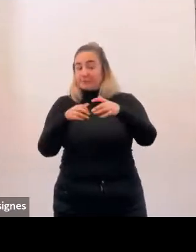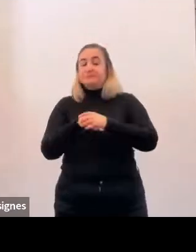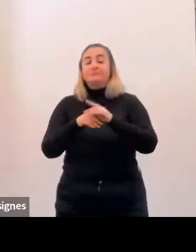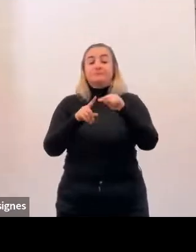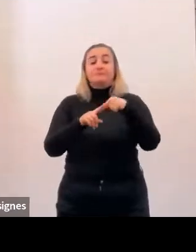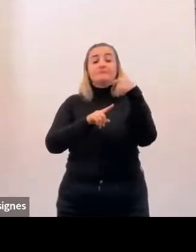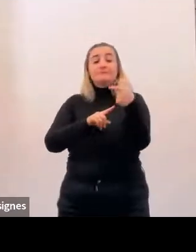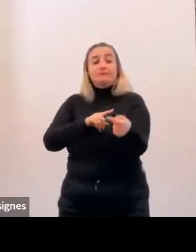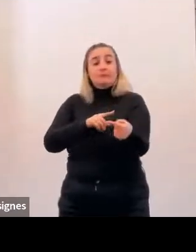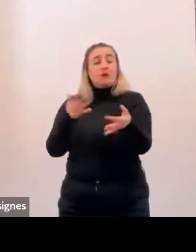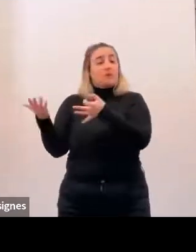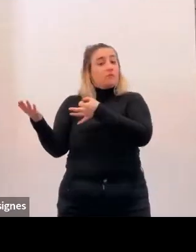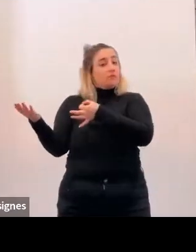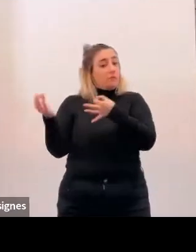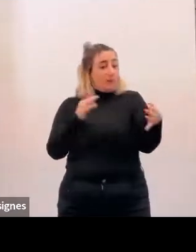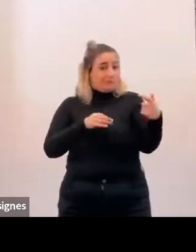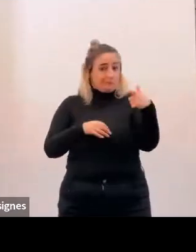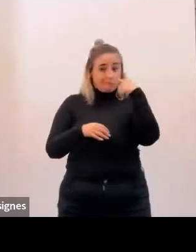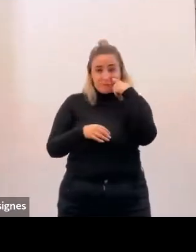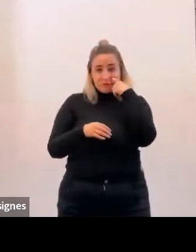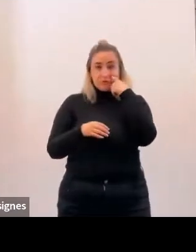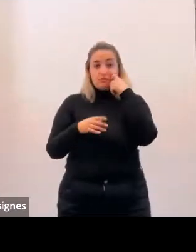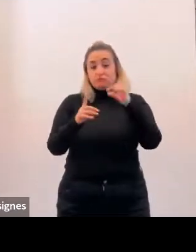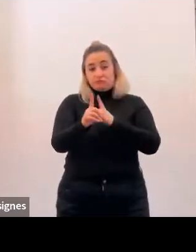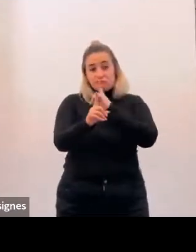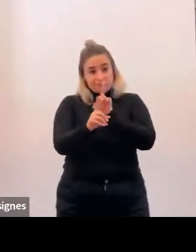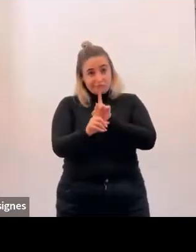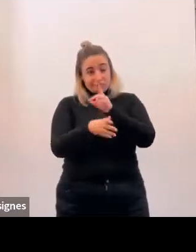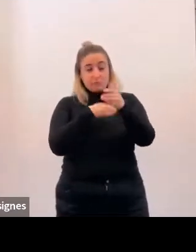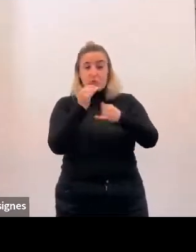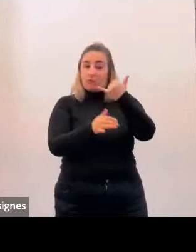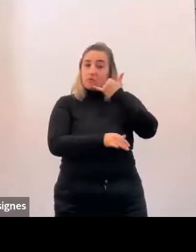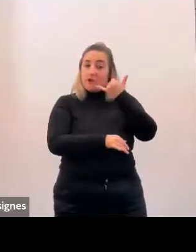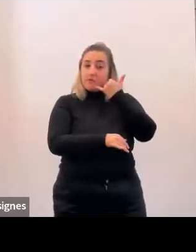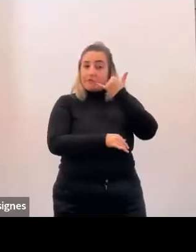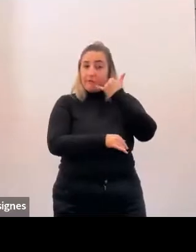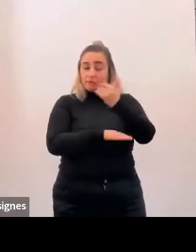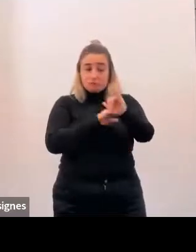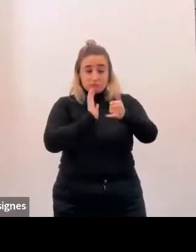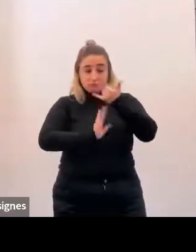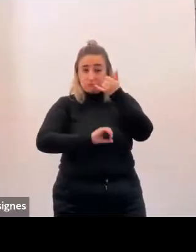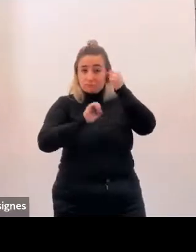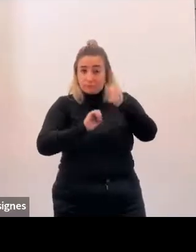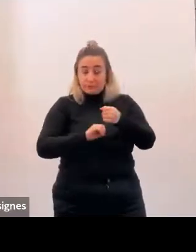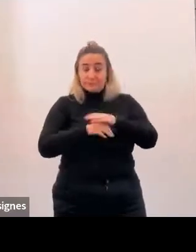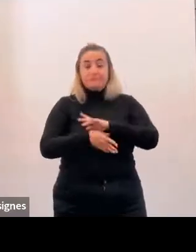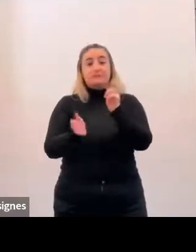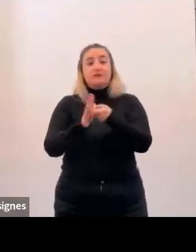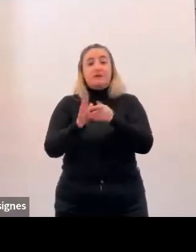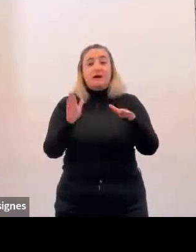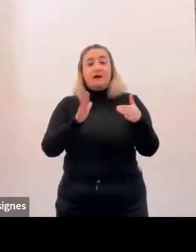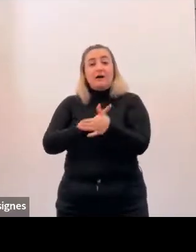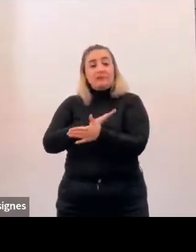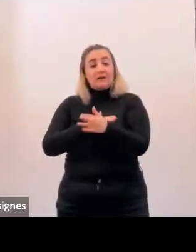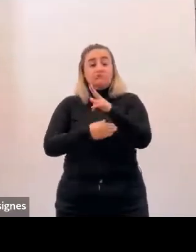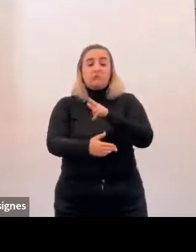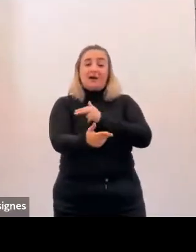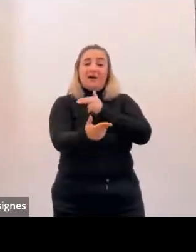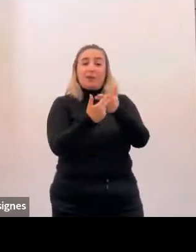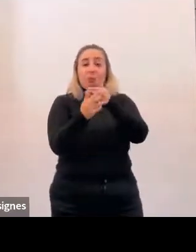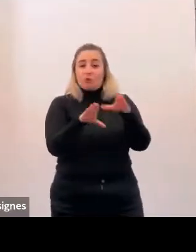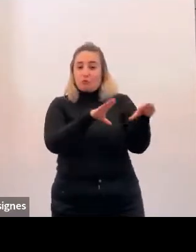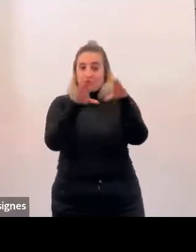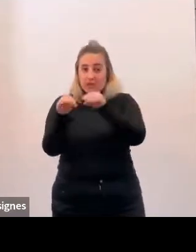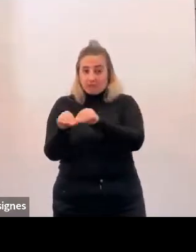ou téléphonique pour répondre à toutes les questions des agents. En avril, pour le retour des demandes de mutation des agents et la présentation